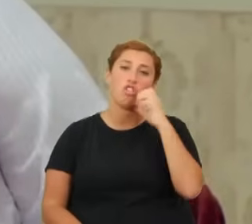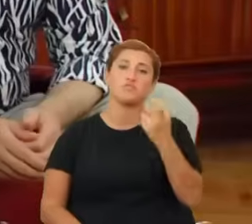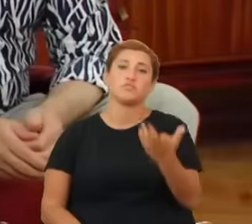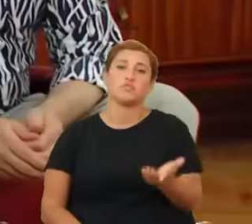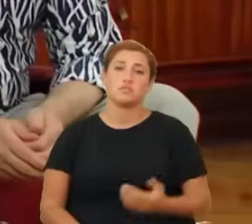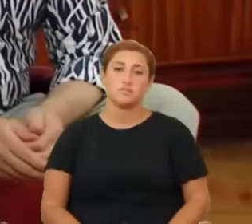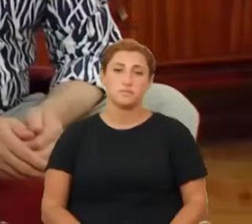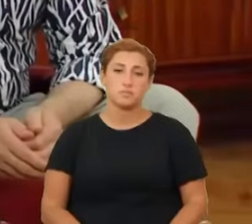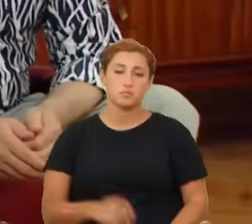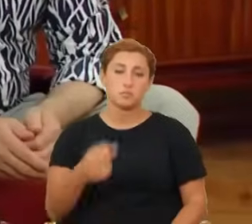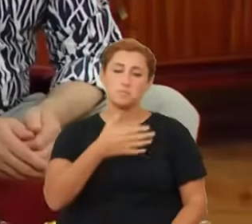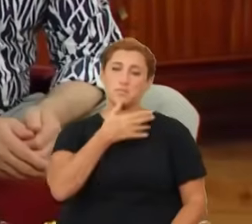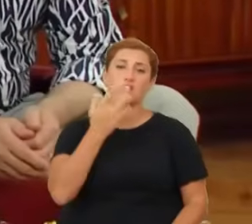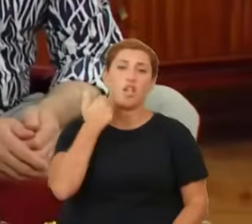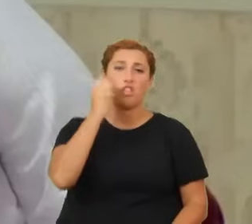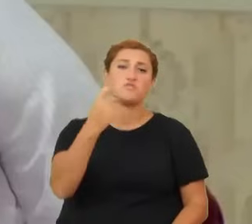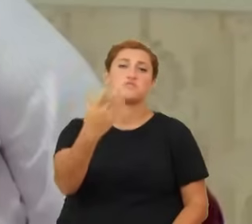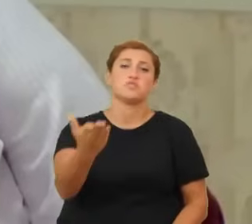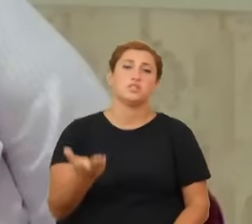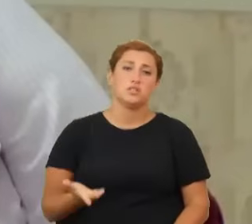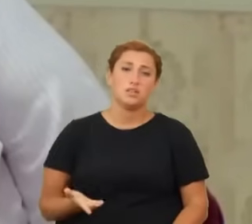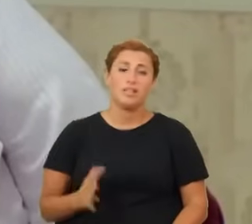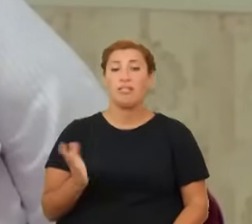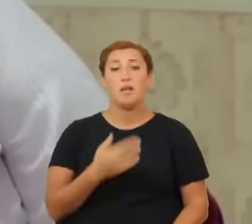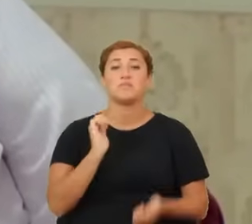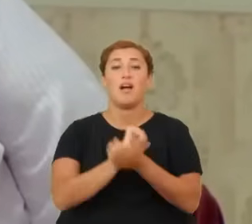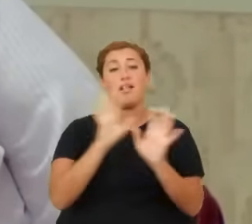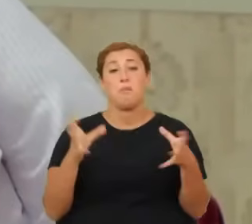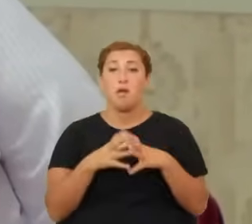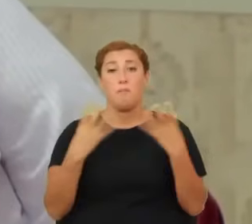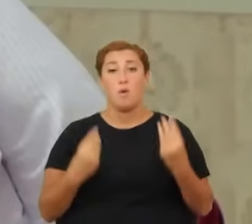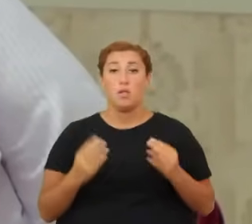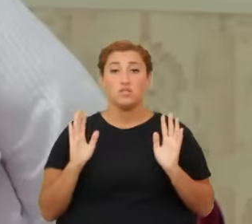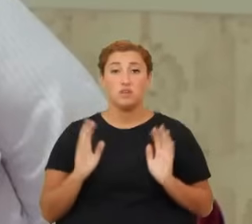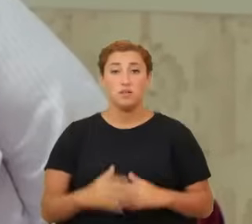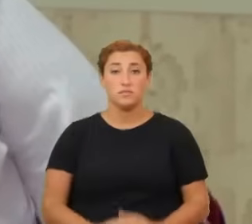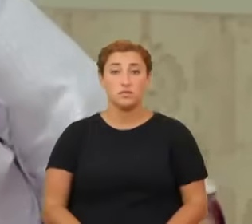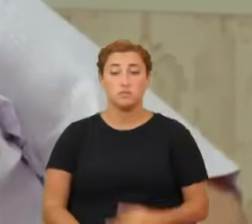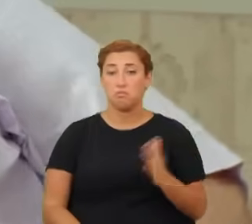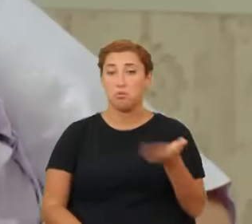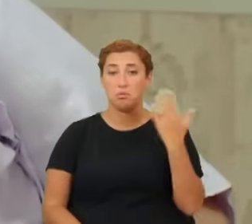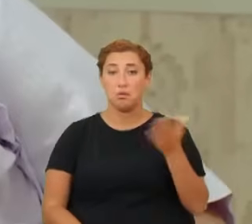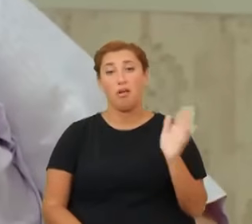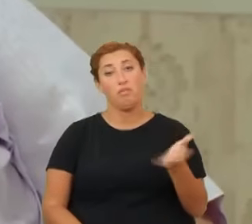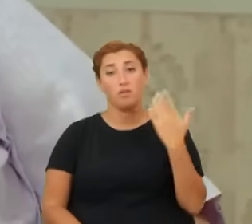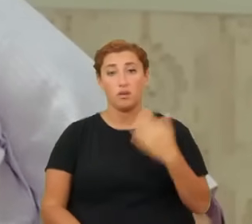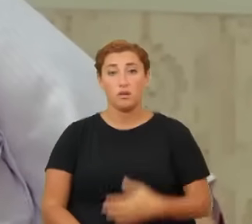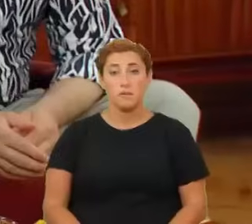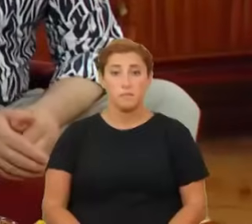ya. Bu bildiğin yalancılık. Neymiş efendim, aile bir arada olacakmış. Hah, hadi ya.